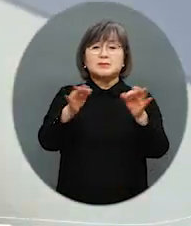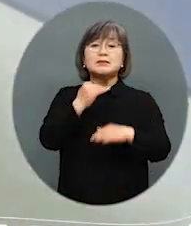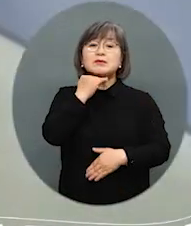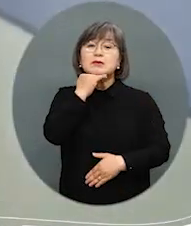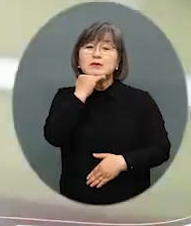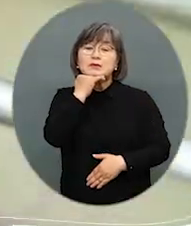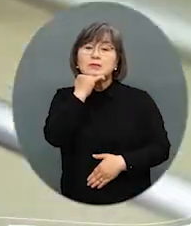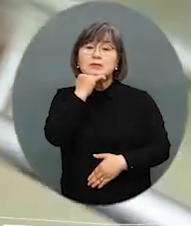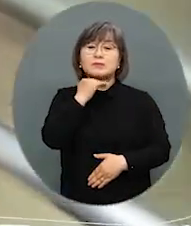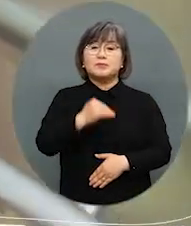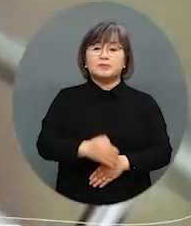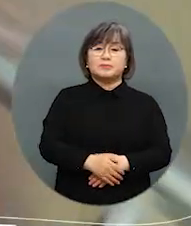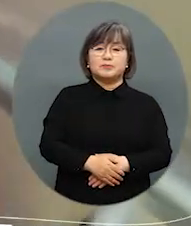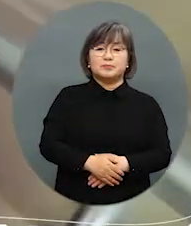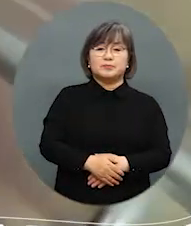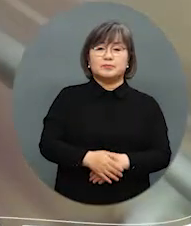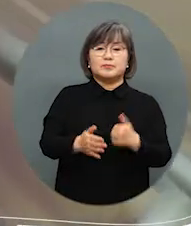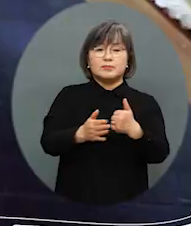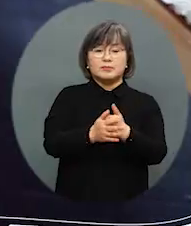잠시만요.